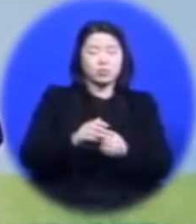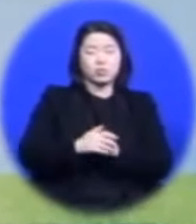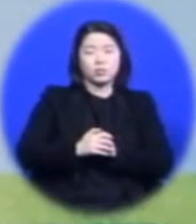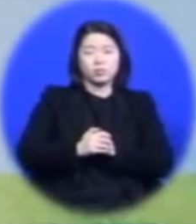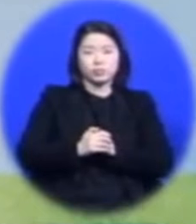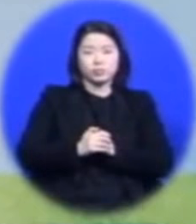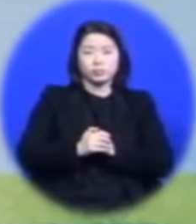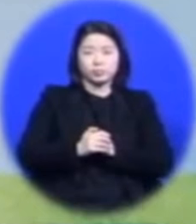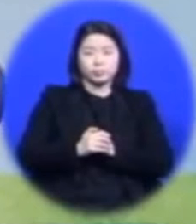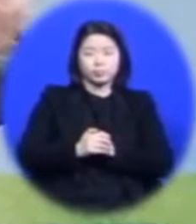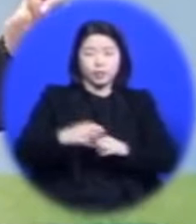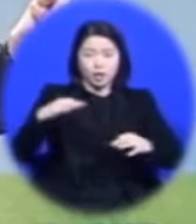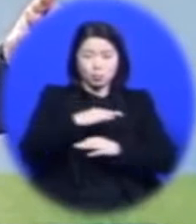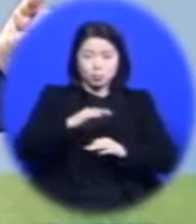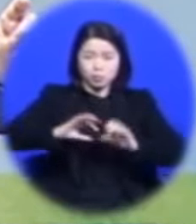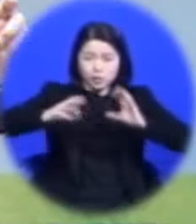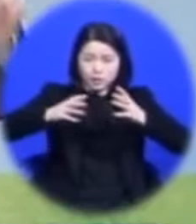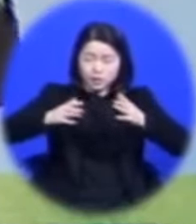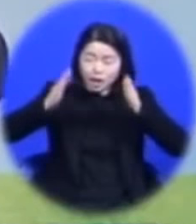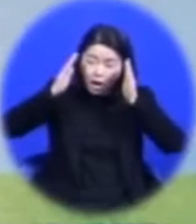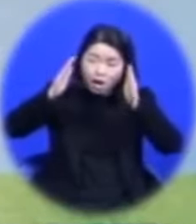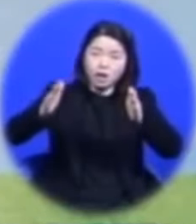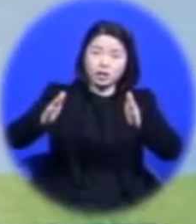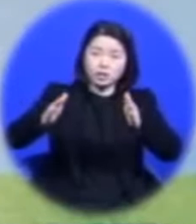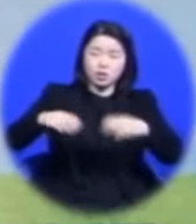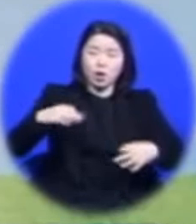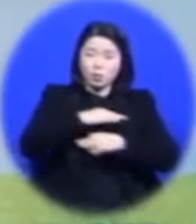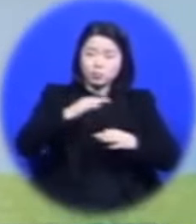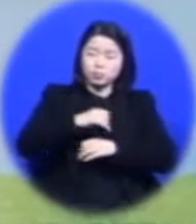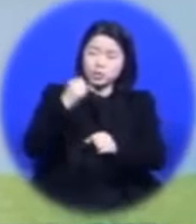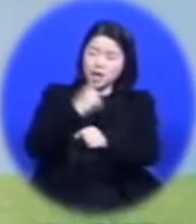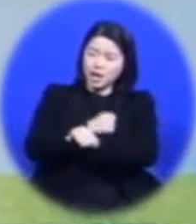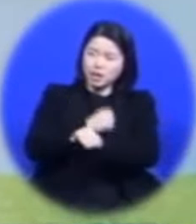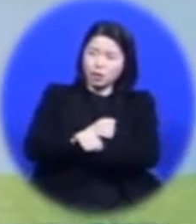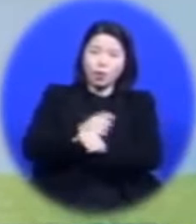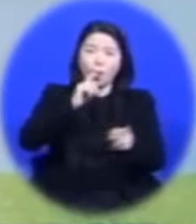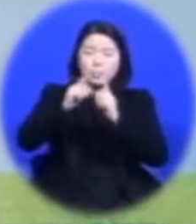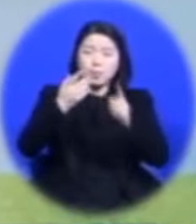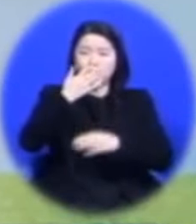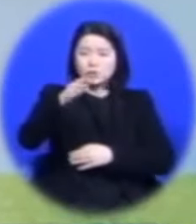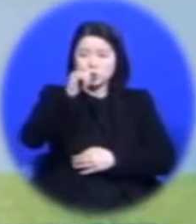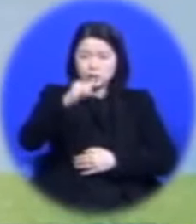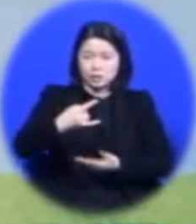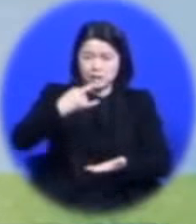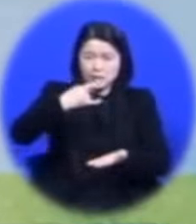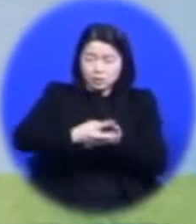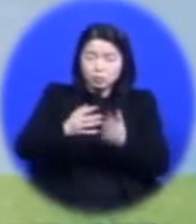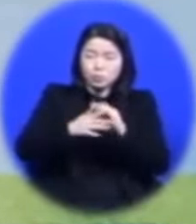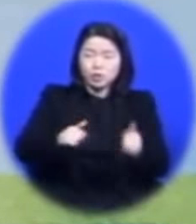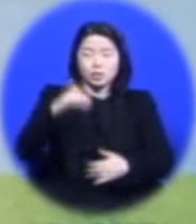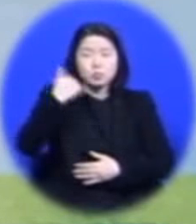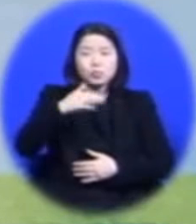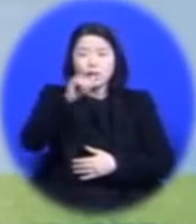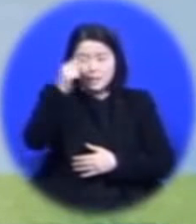있는데 불리한 세상을 향해서 무리하다고 말할 수 있는 의로운 사람이 누가